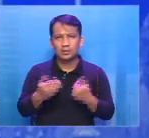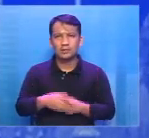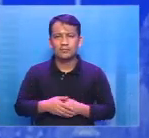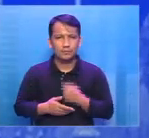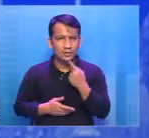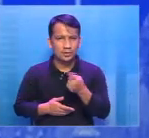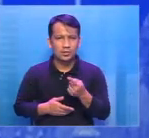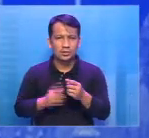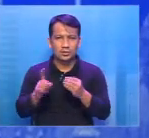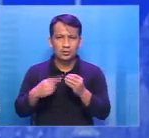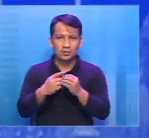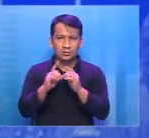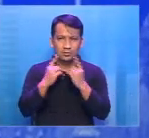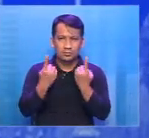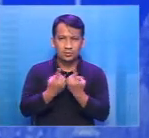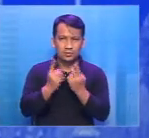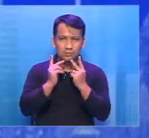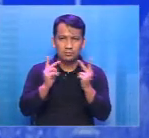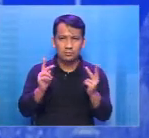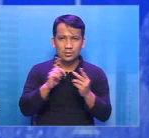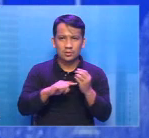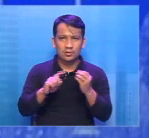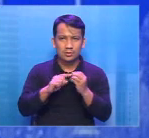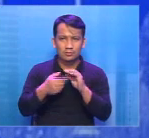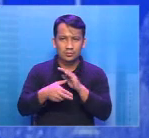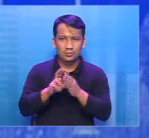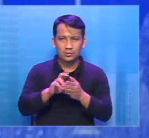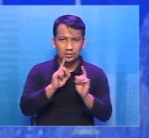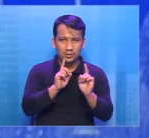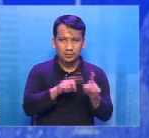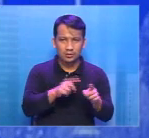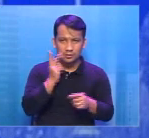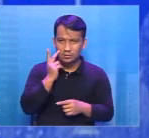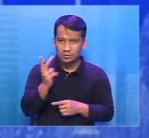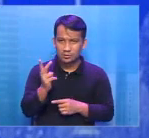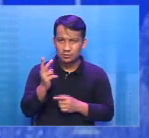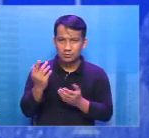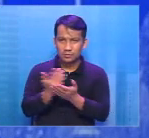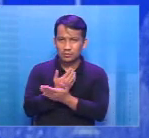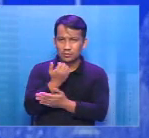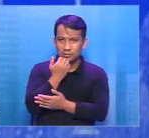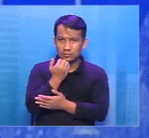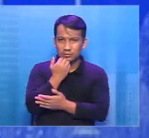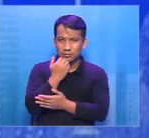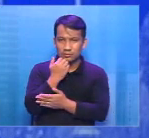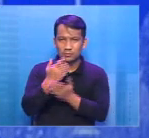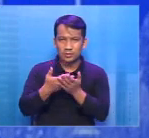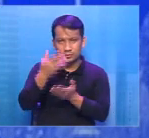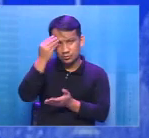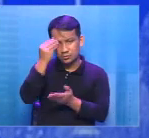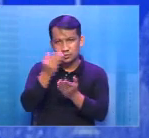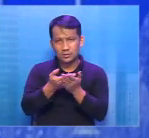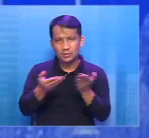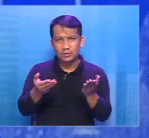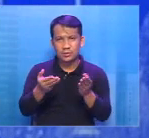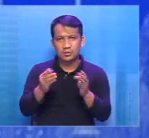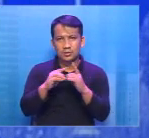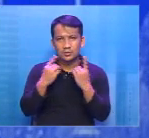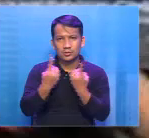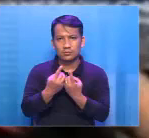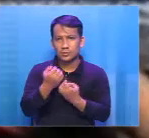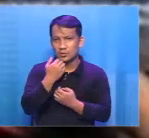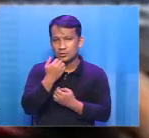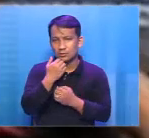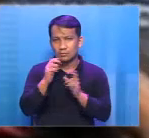na nananawagan ng DepEd sa publiko na i-report ang mga makikitang pagkakamali sa learning materials sa DepEd Error